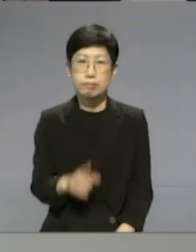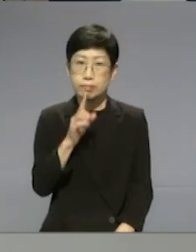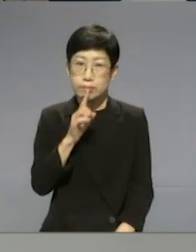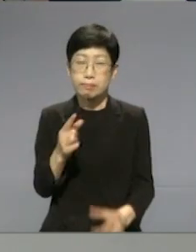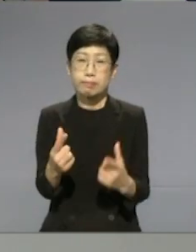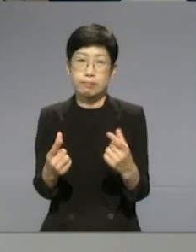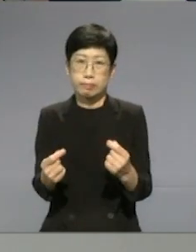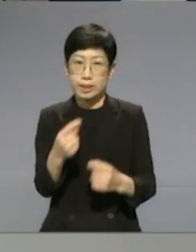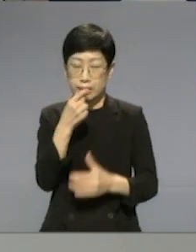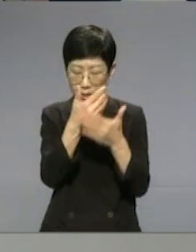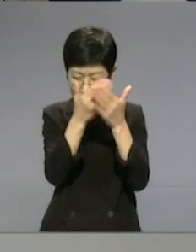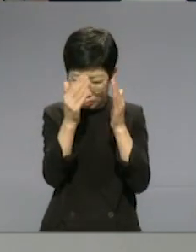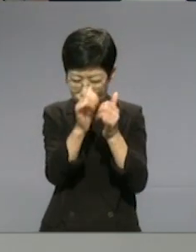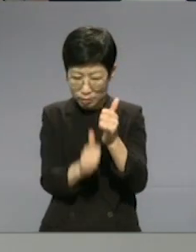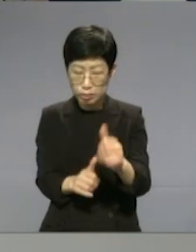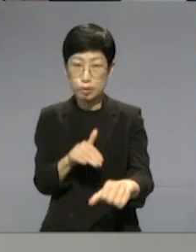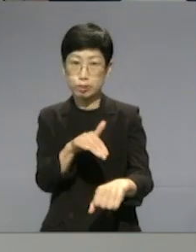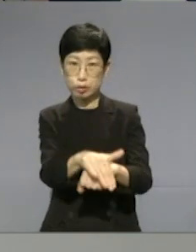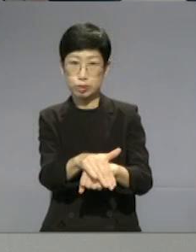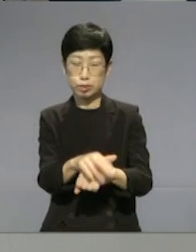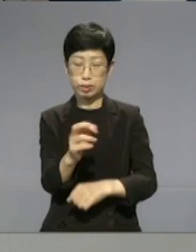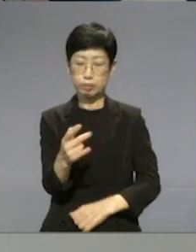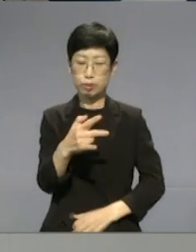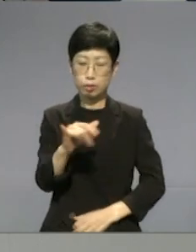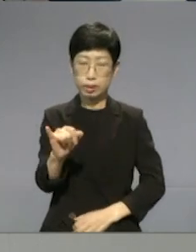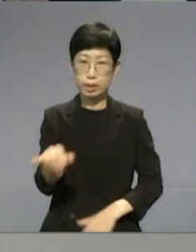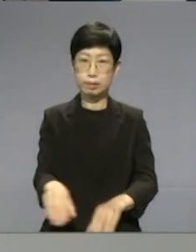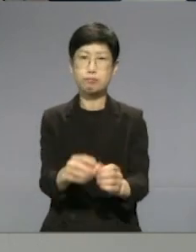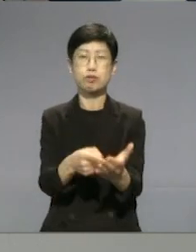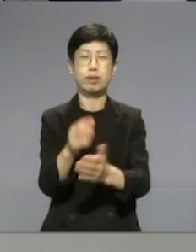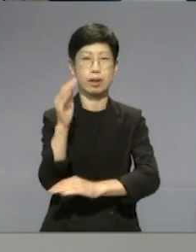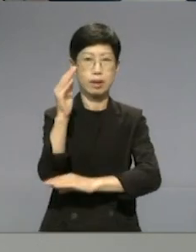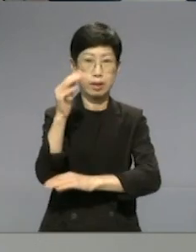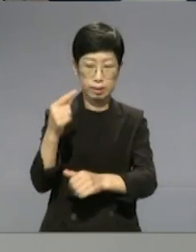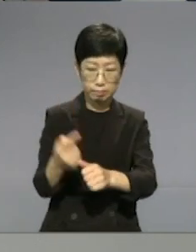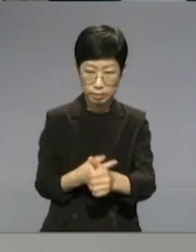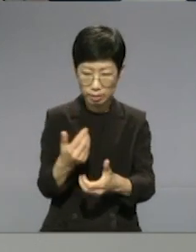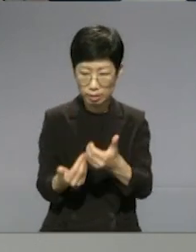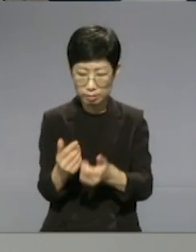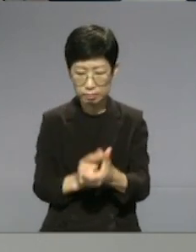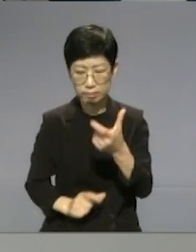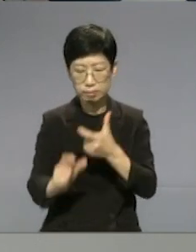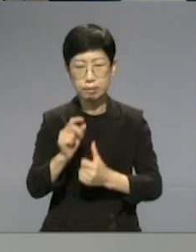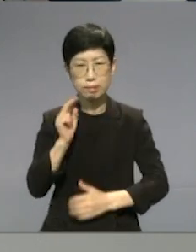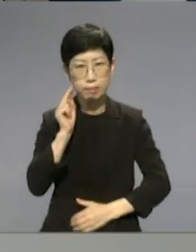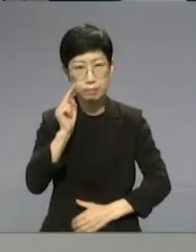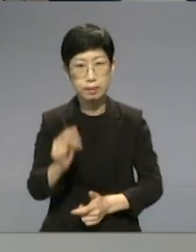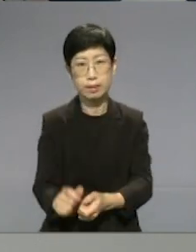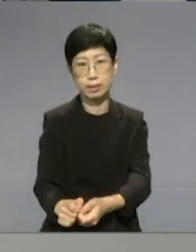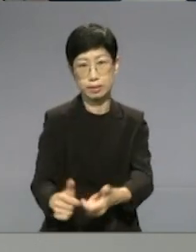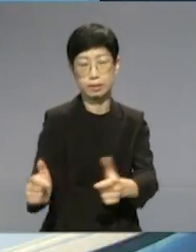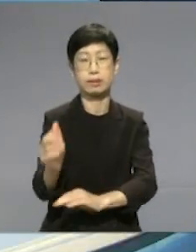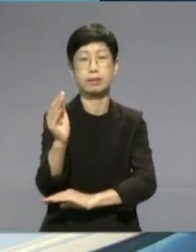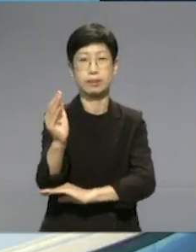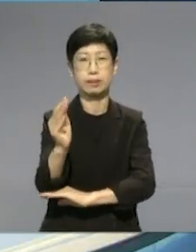말씀하신 이 힌두 민족주의를 모디 총리가 주창하면서 갈등이 더 격화하고 있다는 지적도 있습니다.